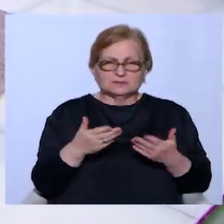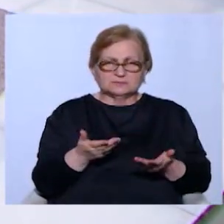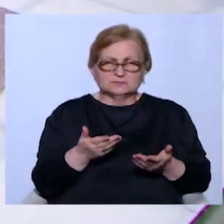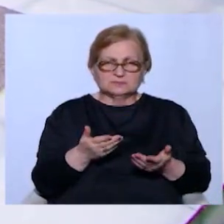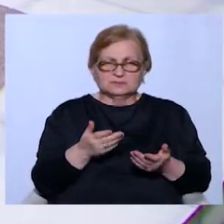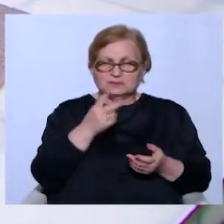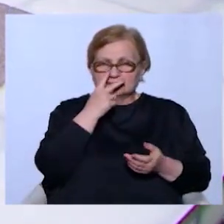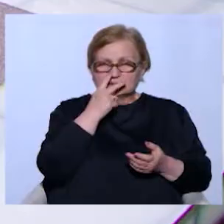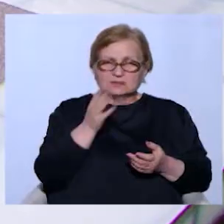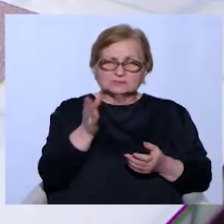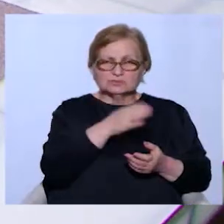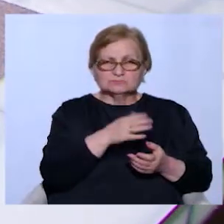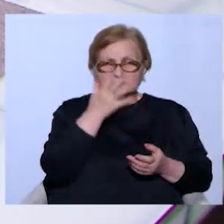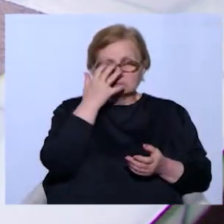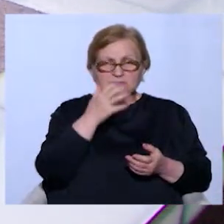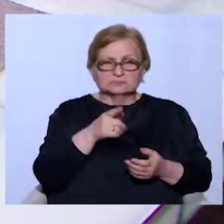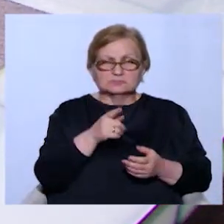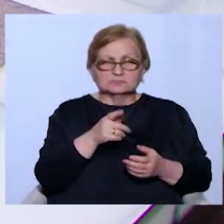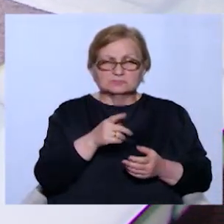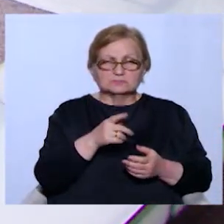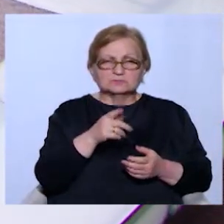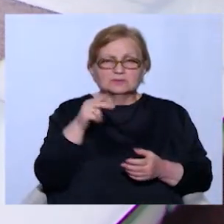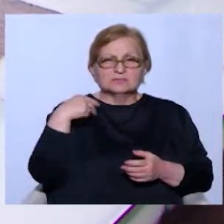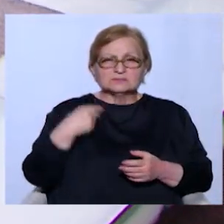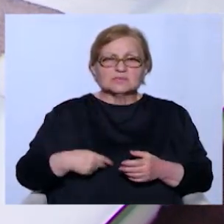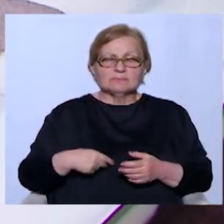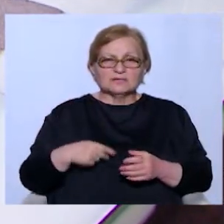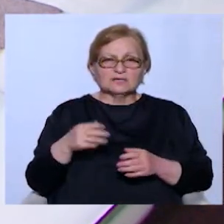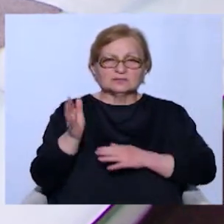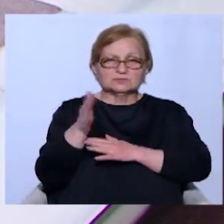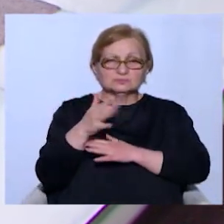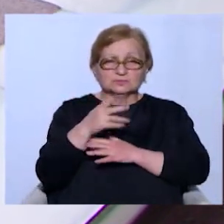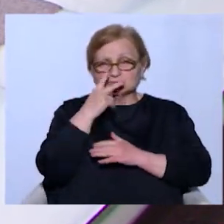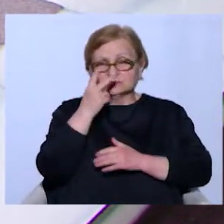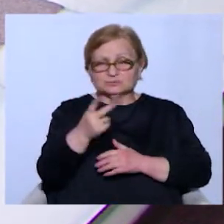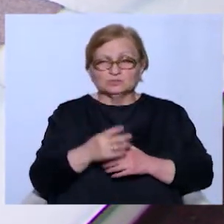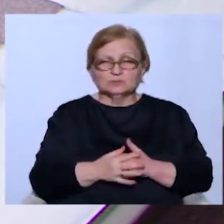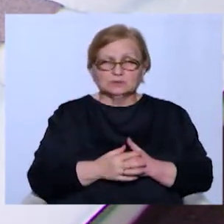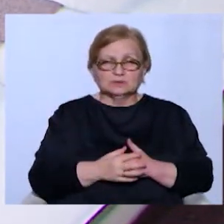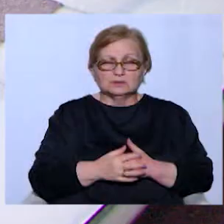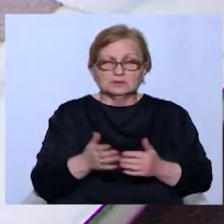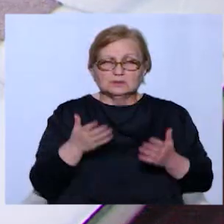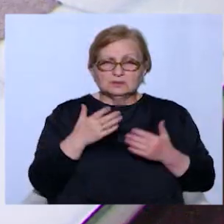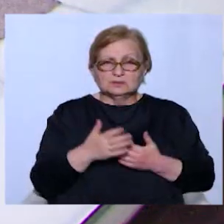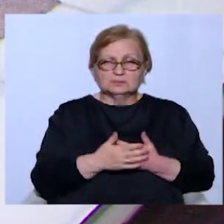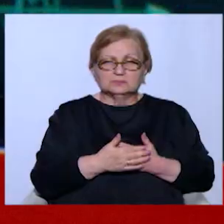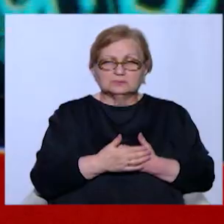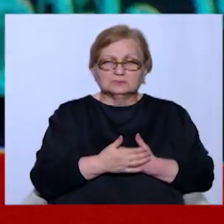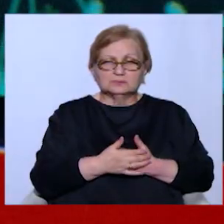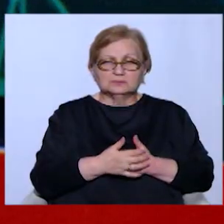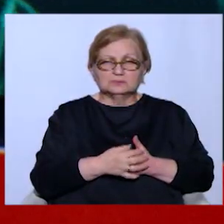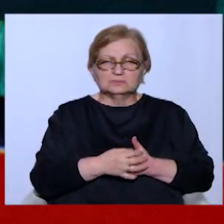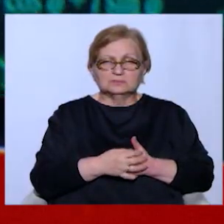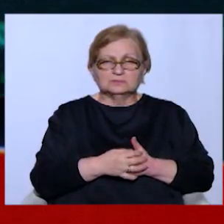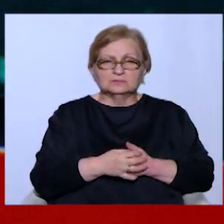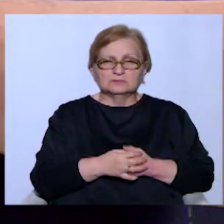სლაიდი, ვნახოთ აი სამტოლ ნაწილს გაყვი, აი საფრანგეთის დროშა. რომ შევხედოთ. ცხადია, რომ აი ამ შემთხვევაში, ხო, ამ